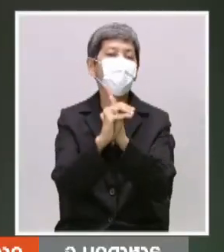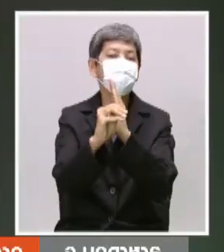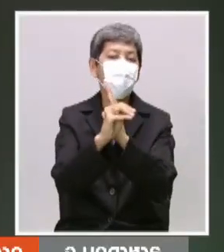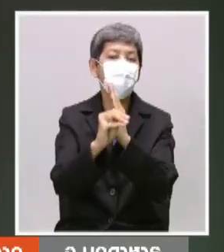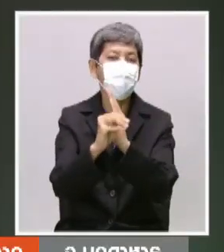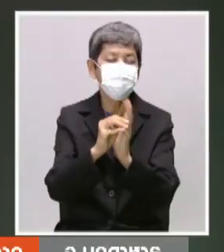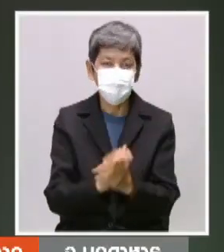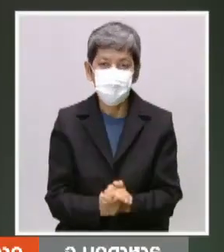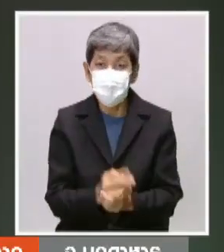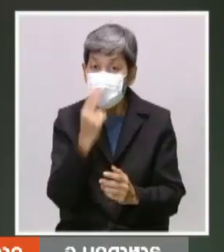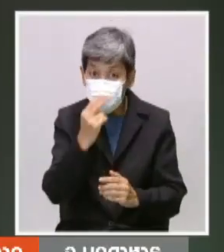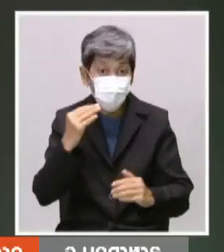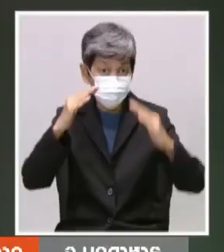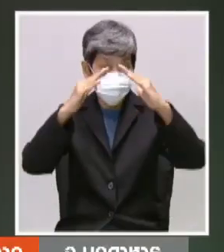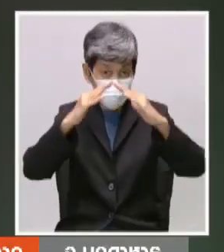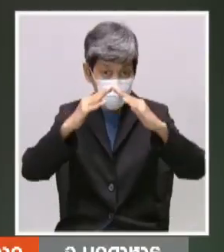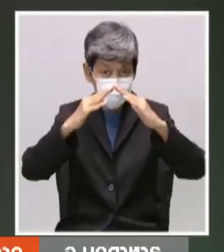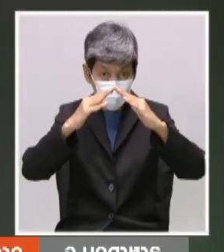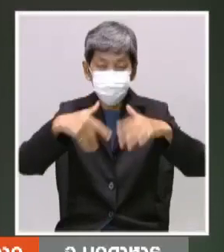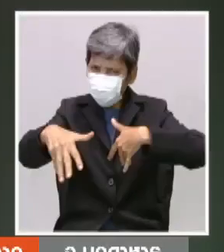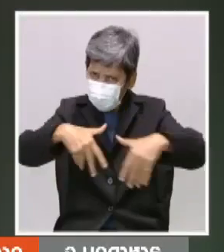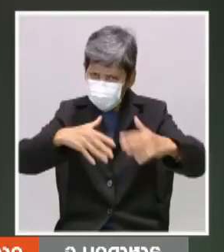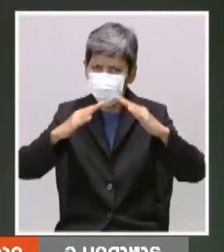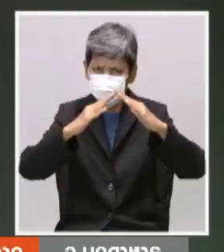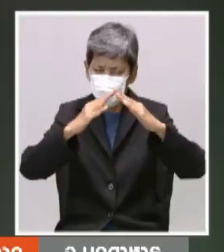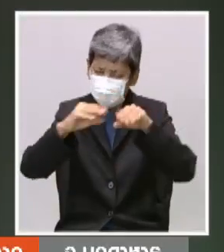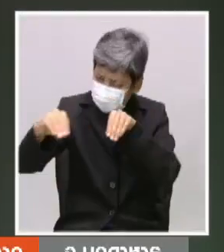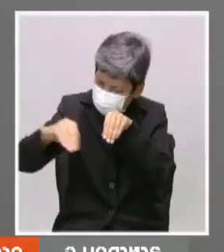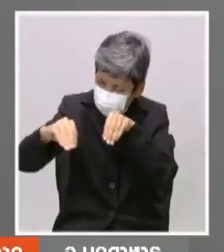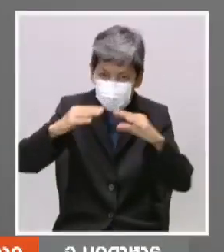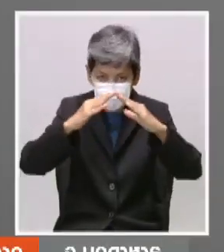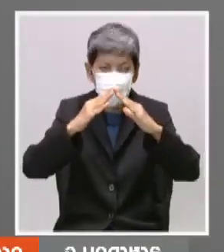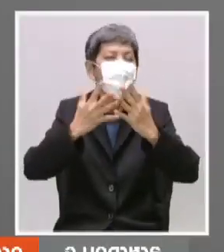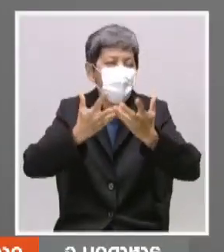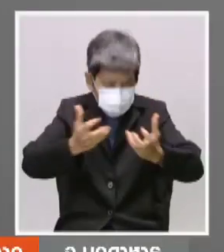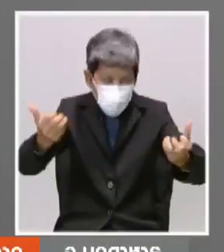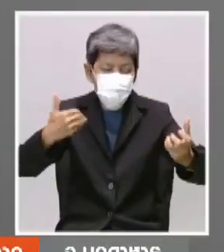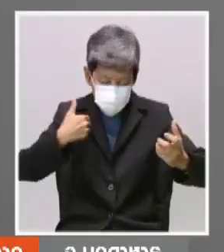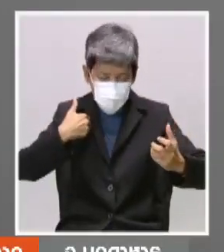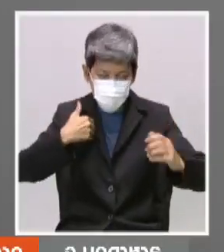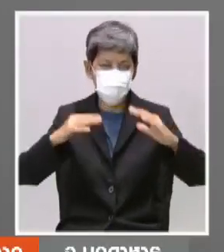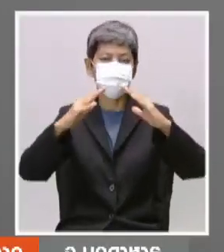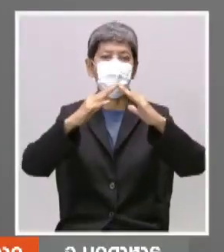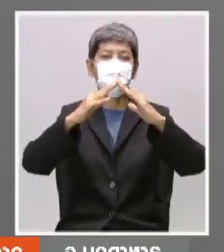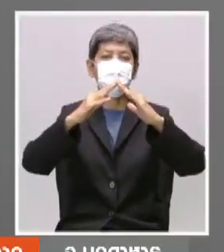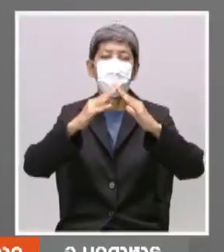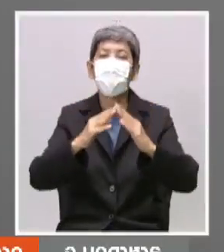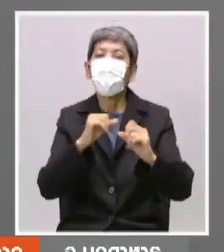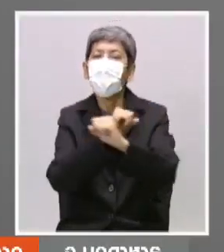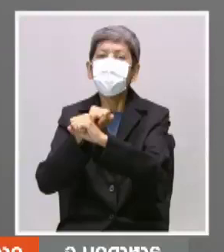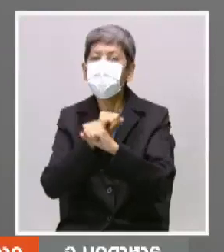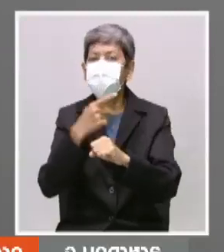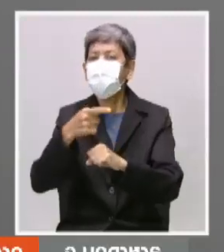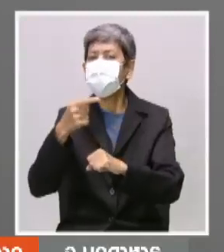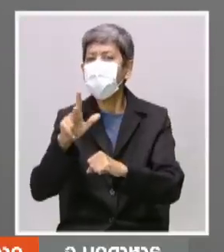าหารนะคะส่วนนี้ก็เป็นภาพของบ้านเรือนประชาชนในพื้นที่ใกล้เคียงค่ะได้รับความเสียหายเช่นเดียวกันสำนักงานป้องกันและบ